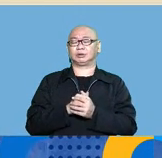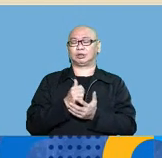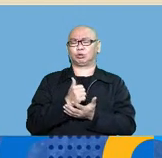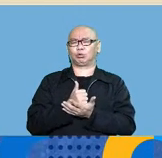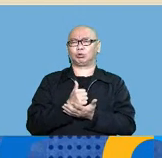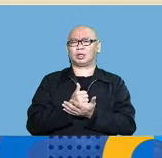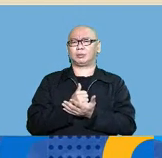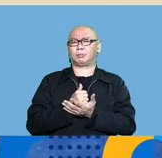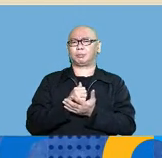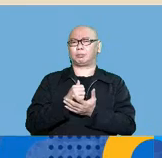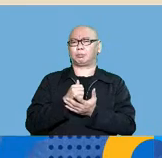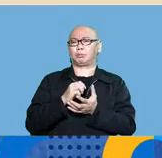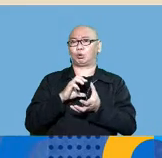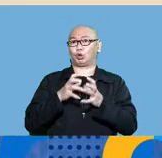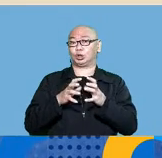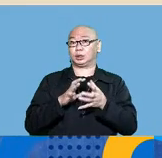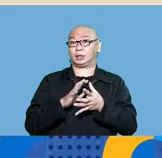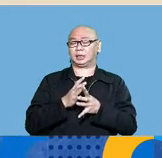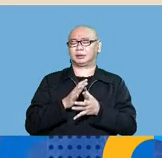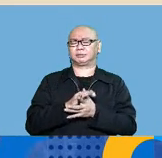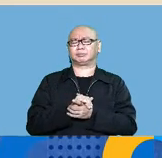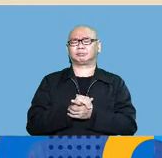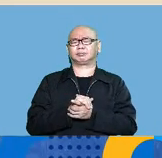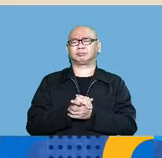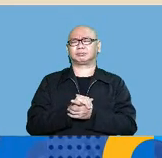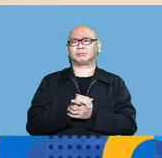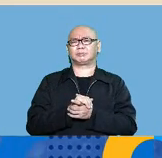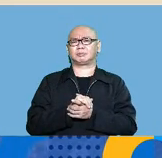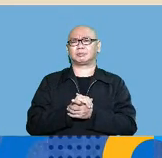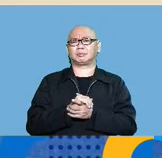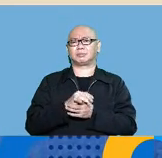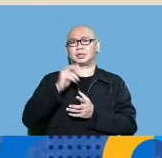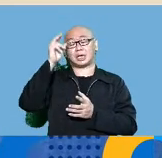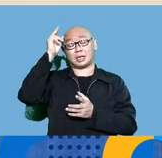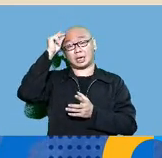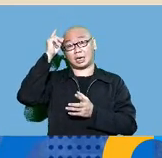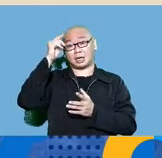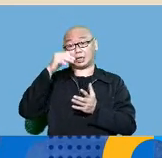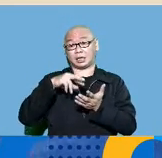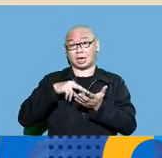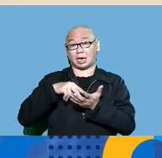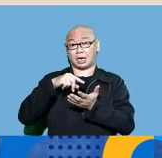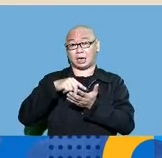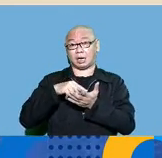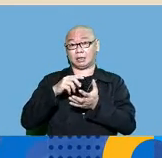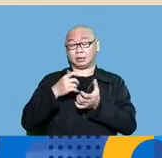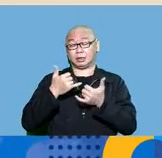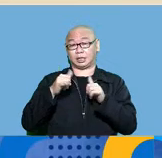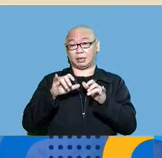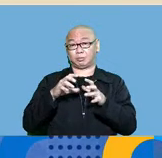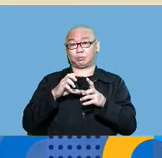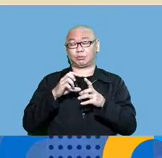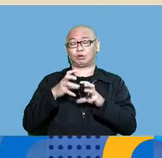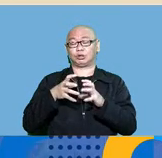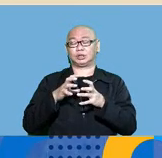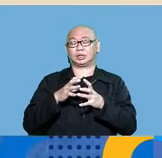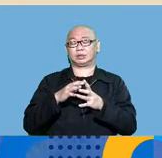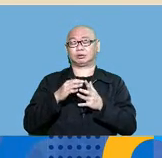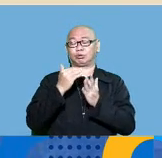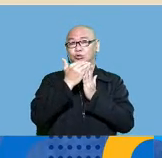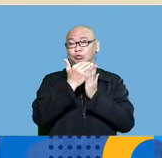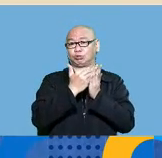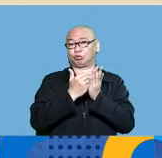menentukan project. Kemudian yang kedua merancang langkah-langkah penyelesaian project. Yang ketiga menyusun jadwal